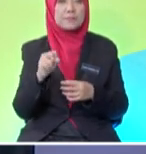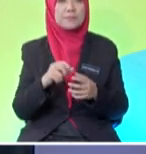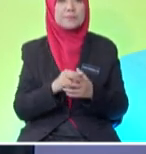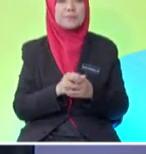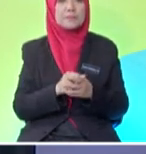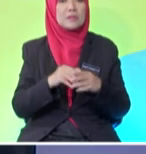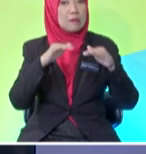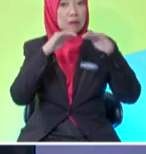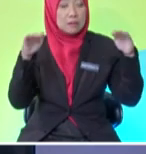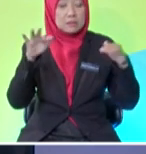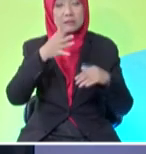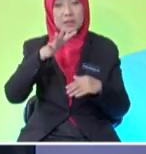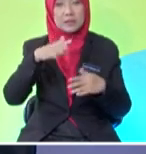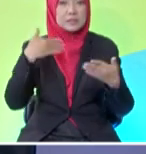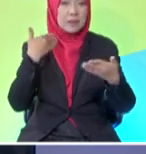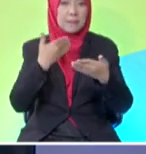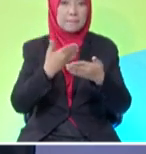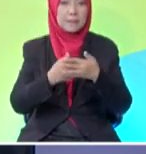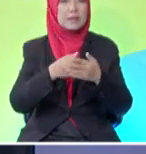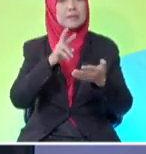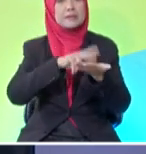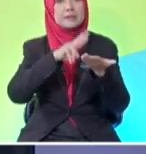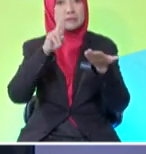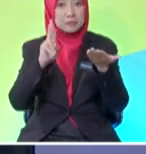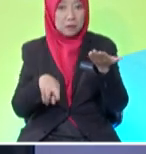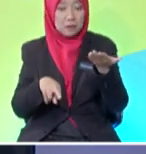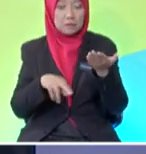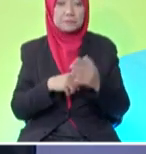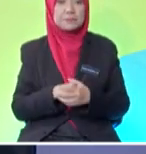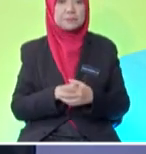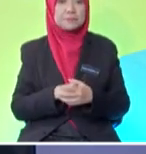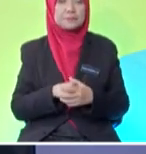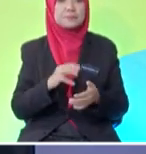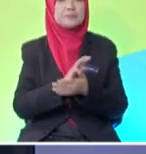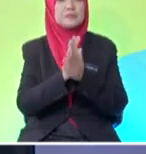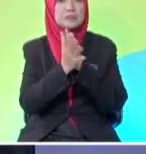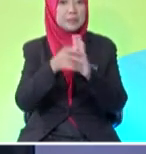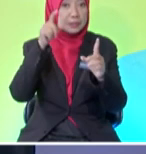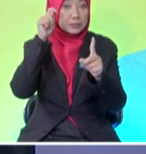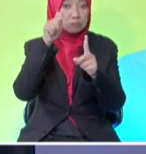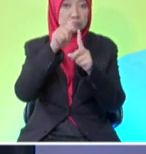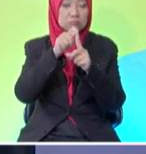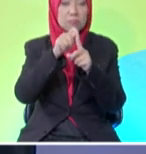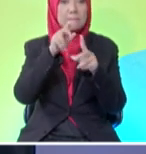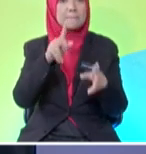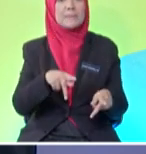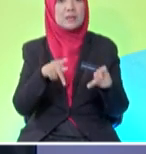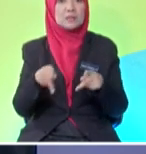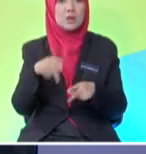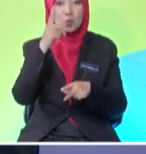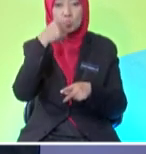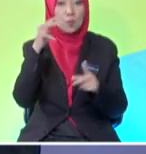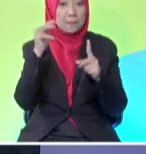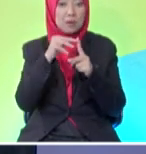daripada sederhana sehingga Aras rendah Oke boleh kita katakan menjadi target pelajaran untuk dapat Makkah yang terbaik dalam